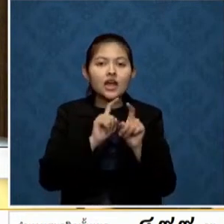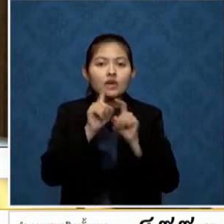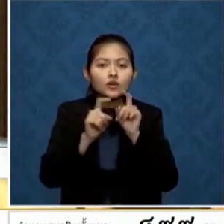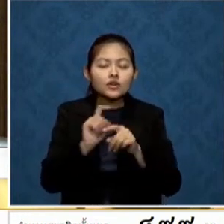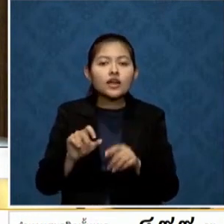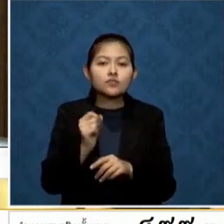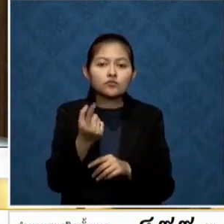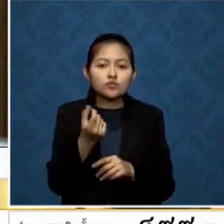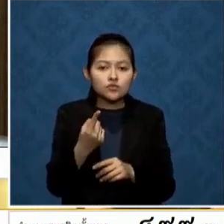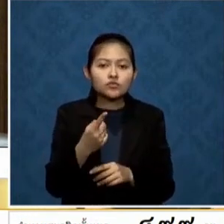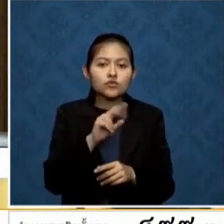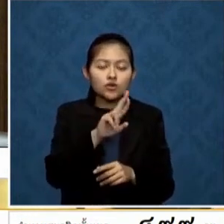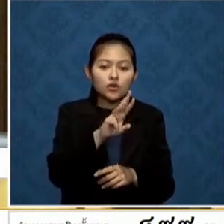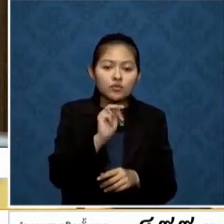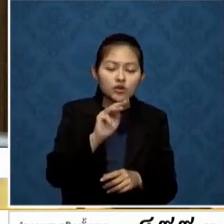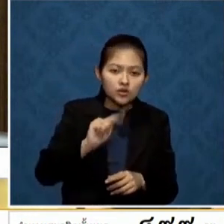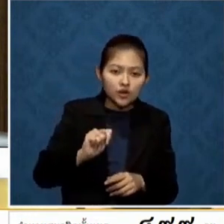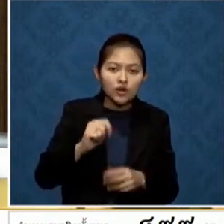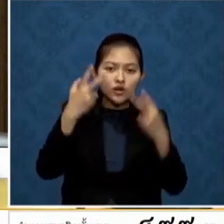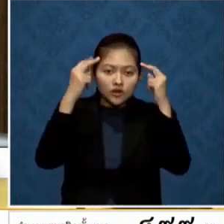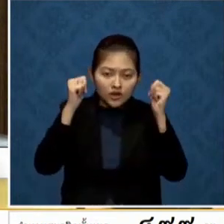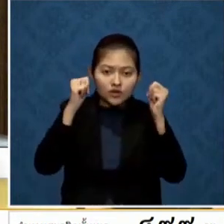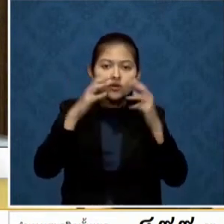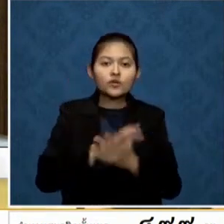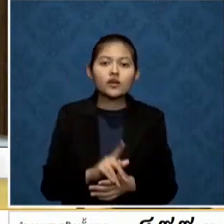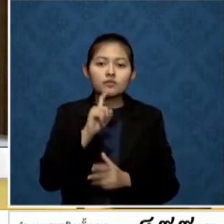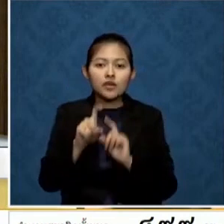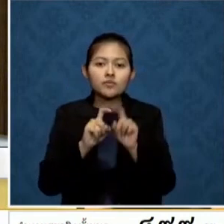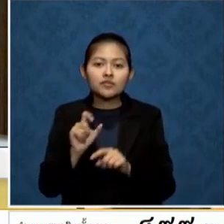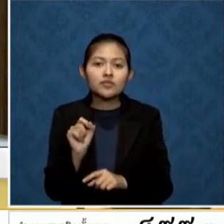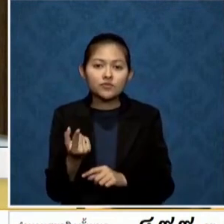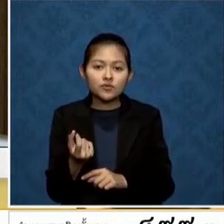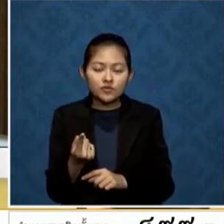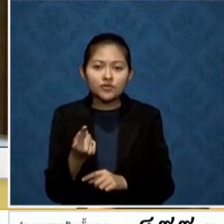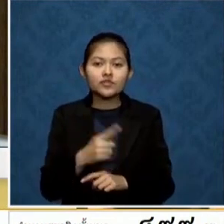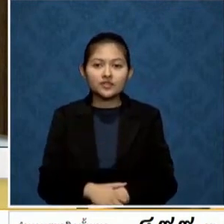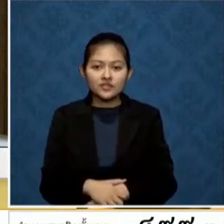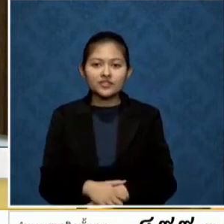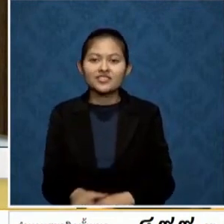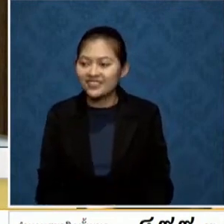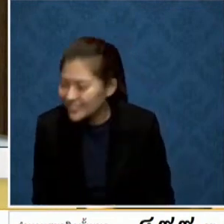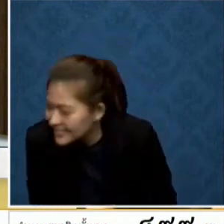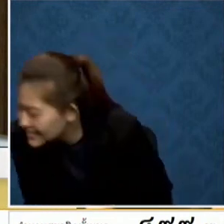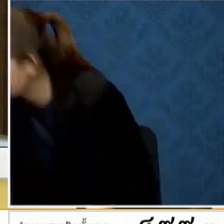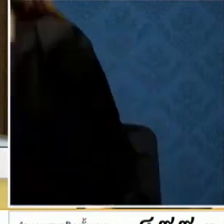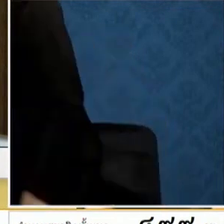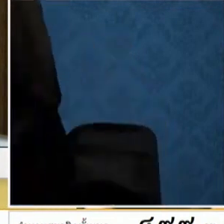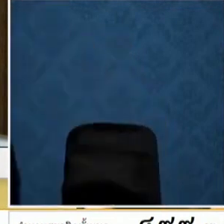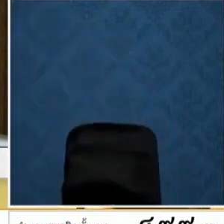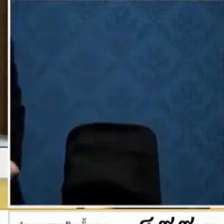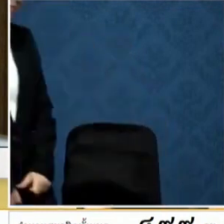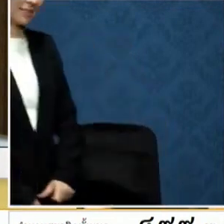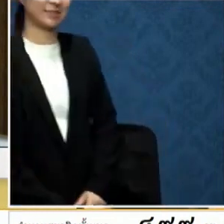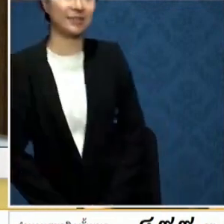นายกรัฐมนตรีและกระทู้ถามนายกเอ่อกระทู้ถามสดรัฐมนตรีนะครับส่วนข้อกังวลเอ่อประการที่ 2